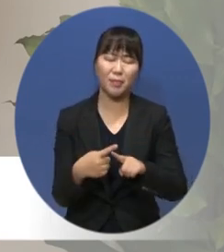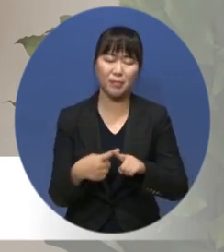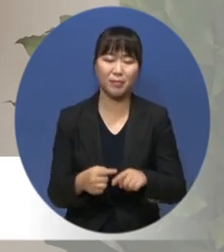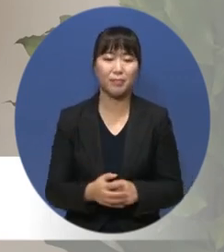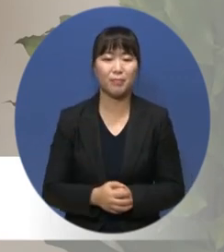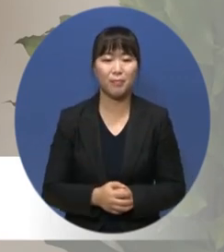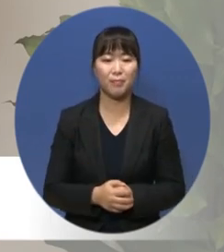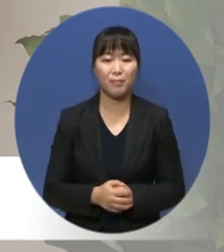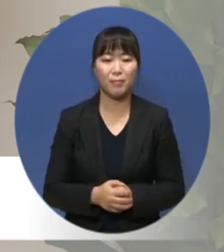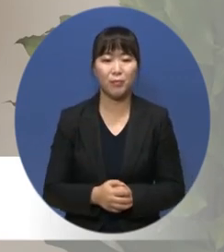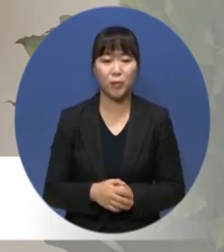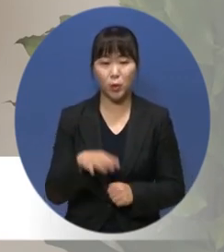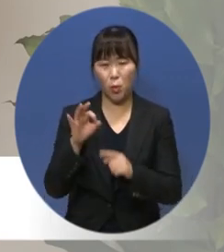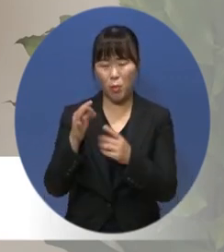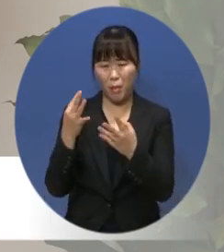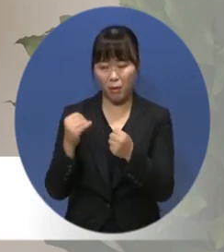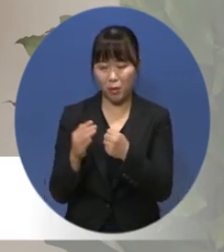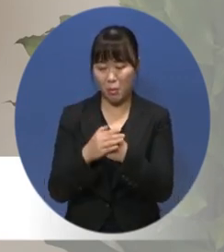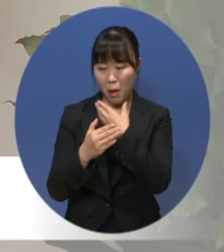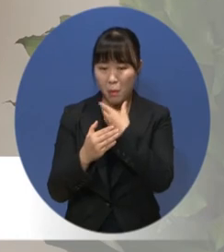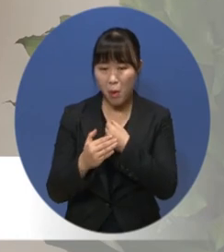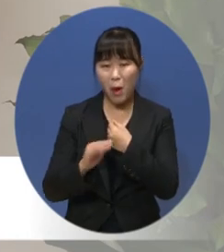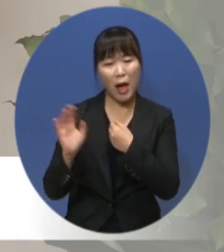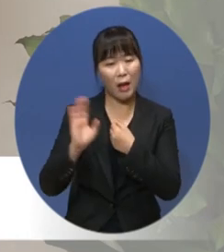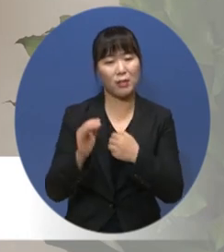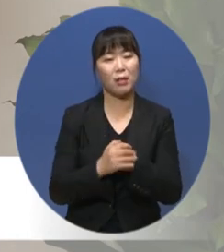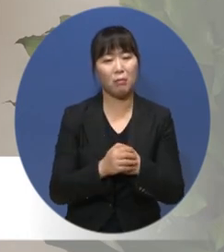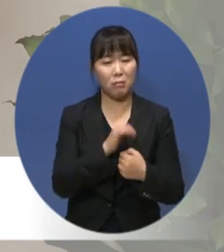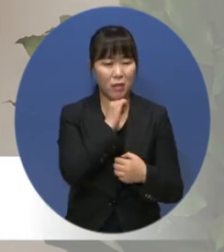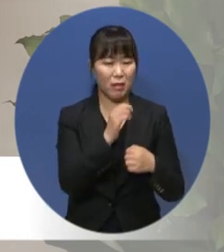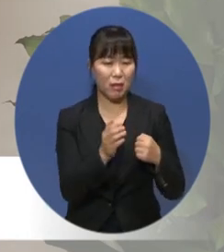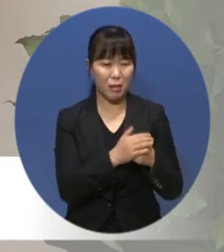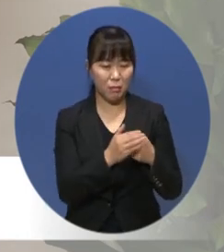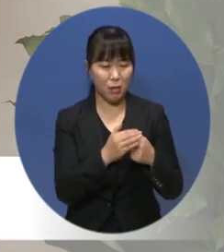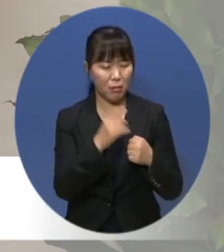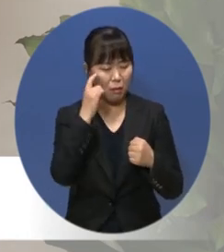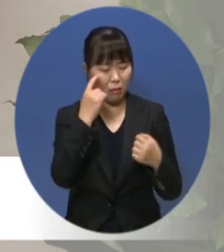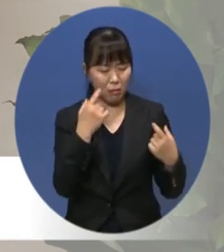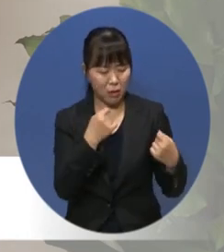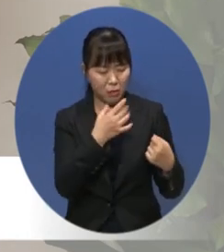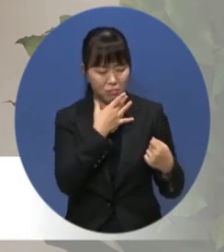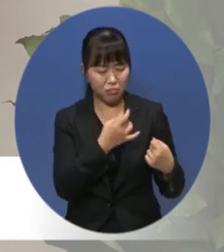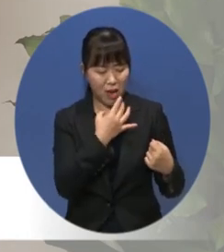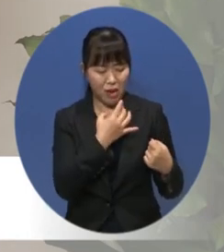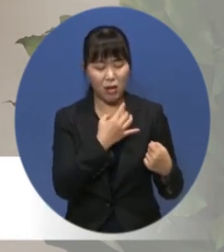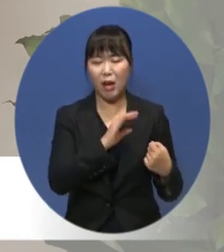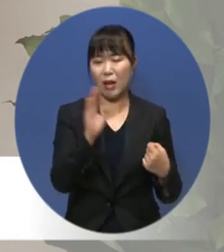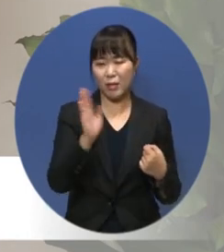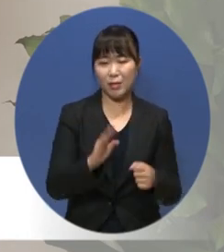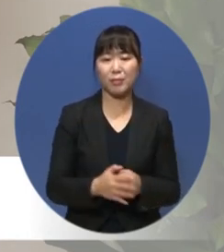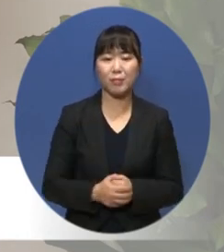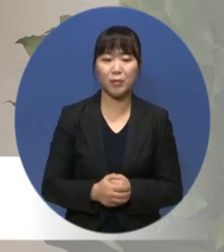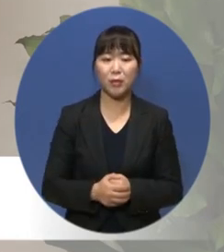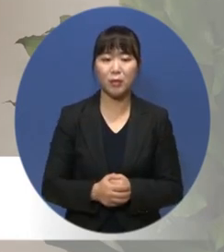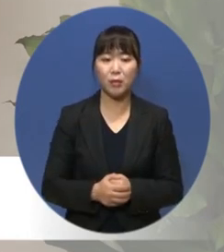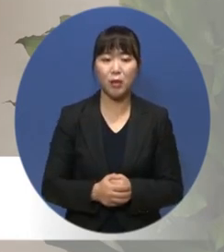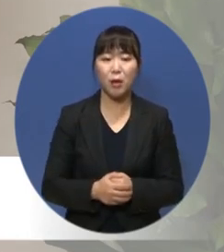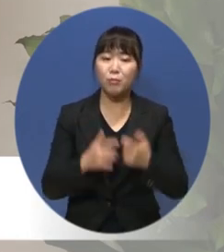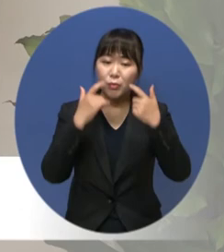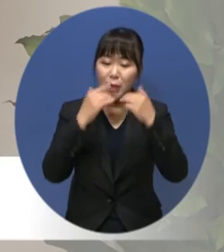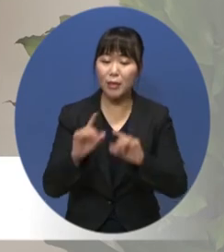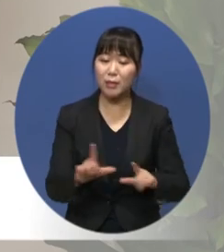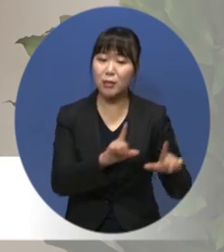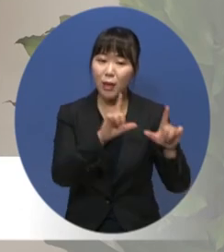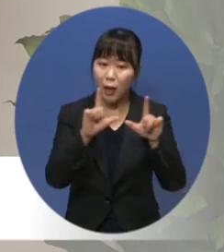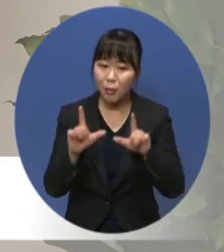것입니다 돈이 많다고 행복한 것도 아니고 가능하다고 생각 처럼 불행한 것도 아닌데 분명한